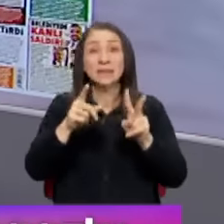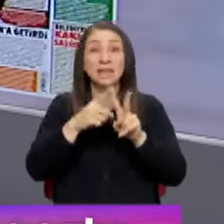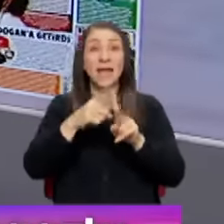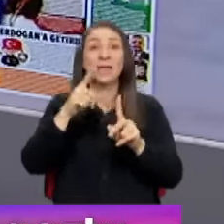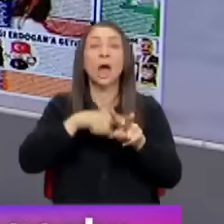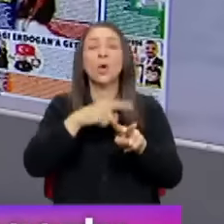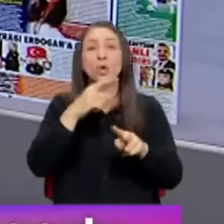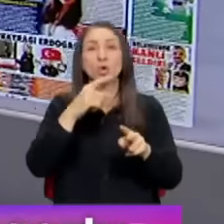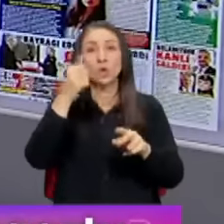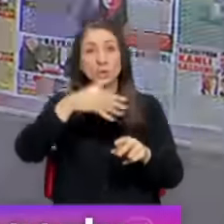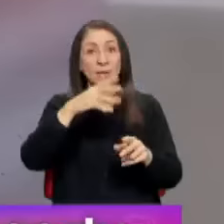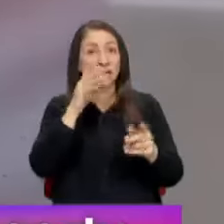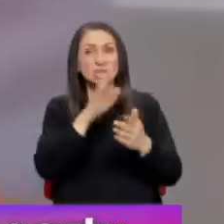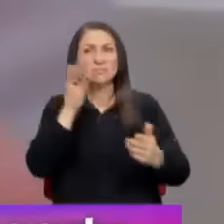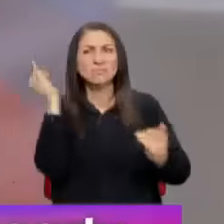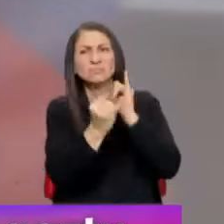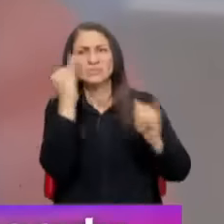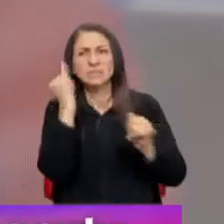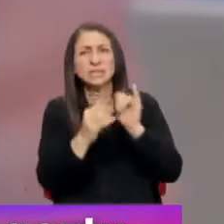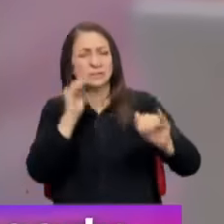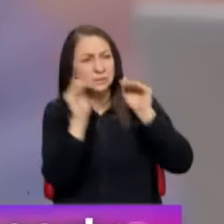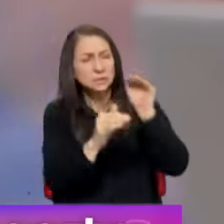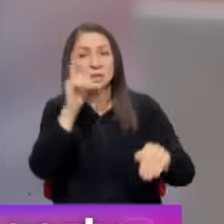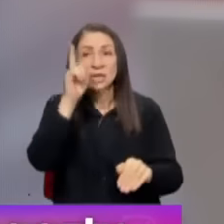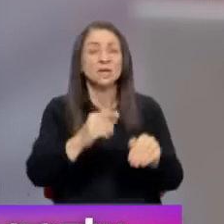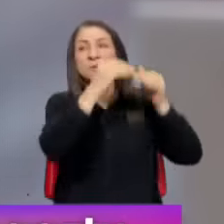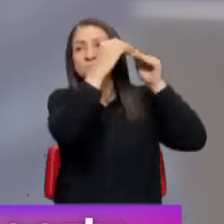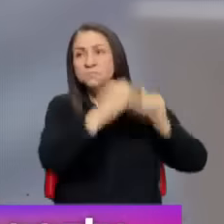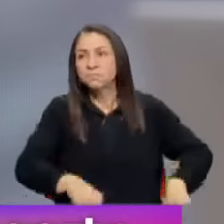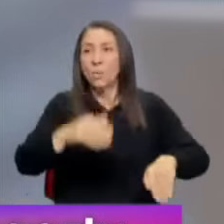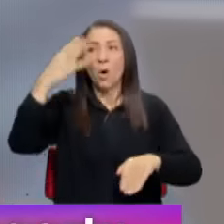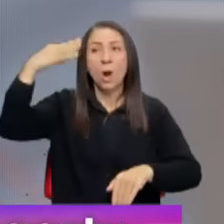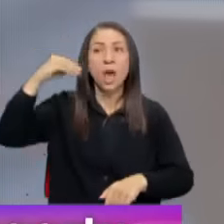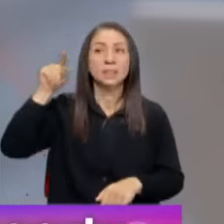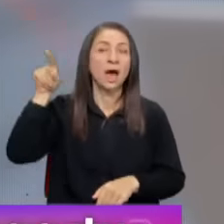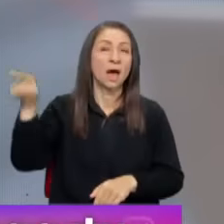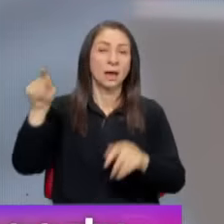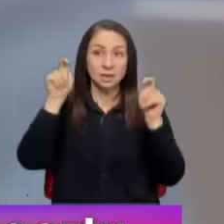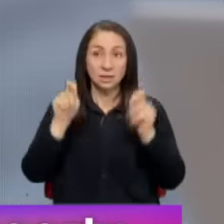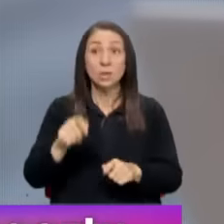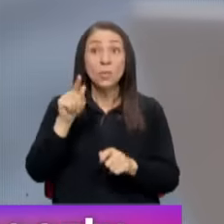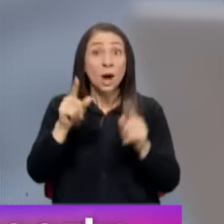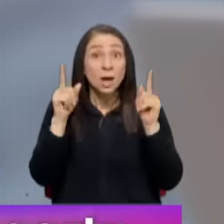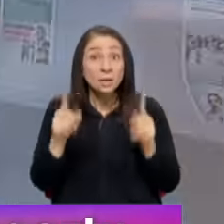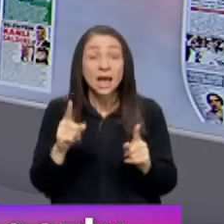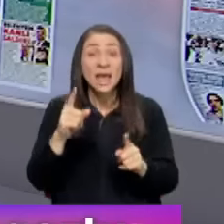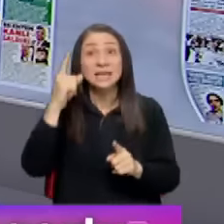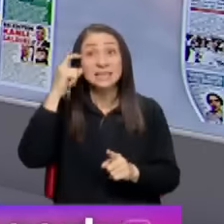karşı kınamalardan, çağrılardan sonra ilk ambargo adımı Hollanda tarafından atıldı. Bu arada